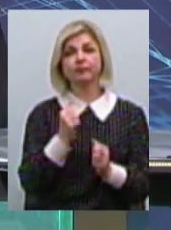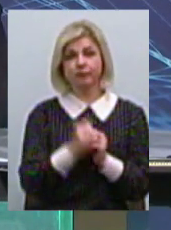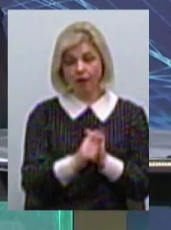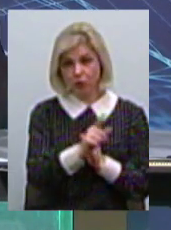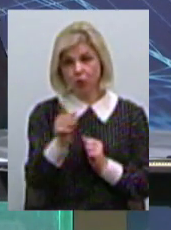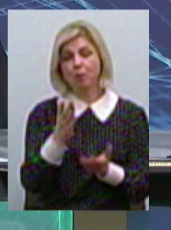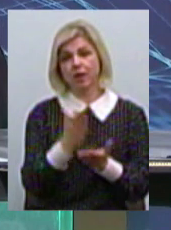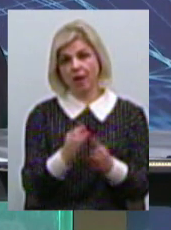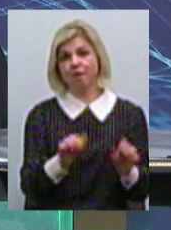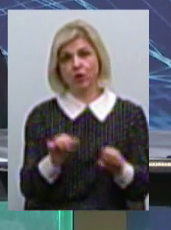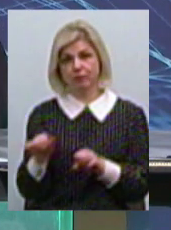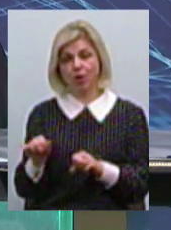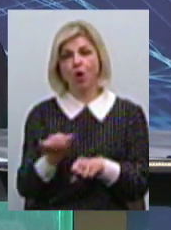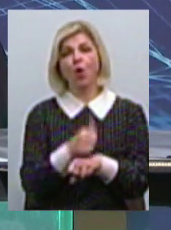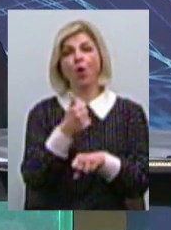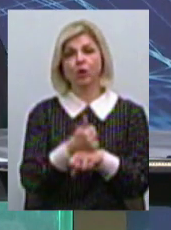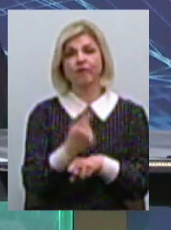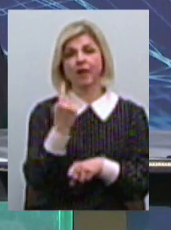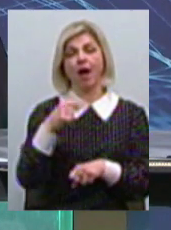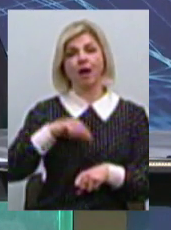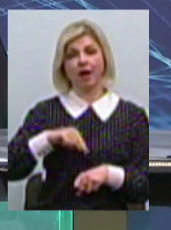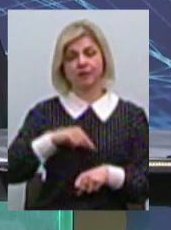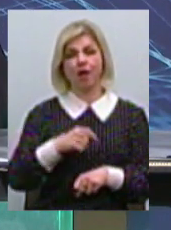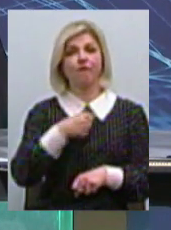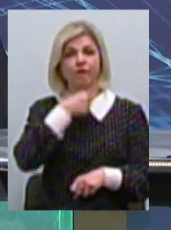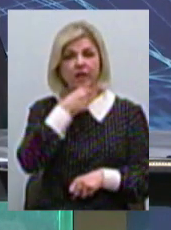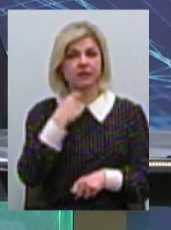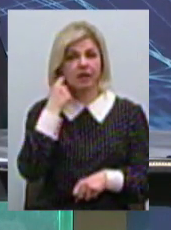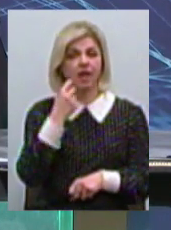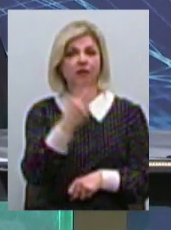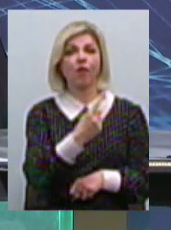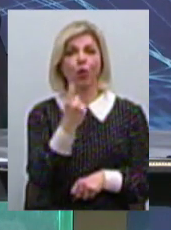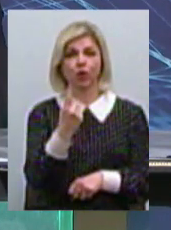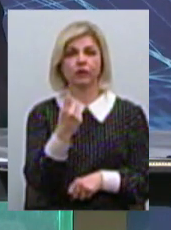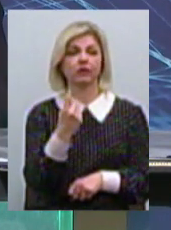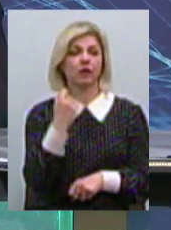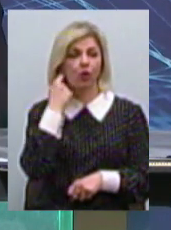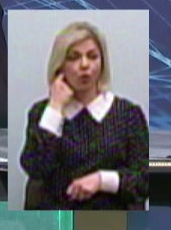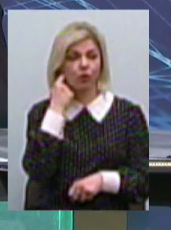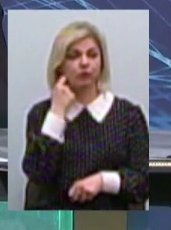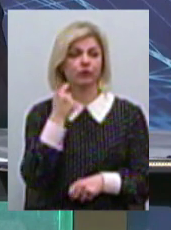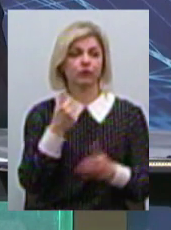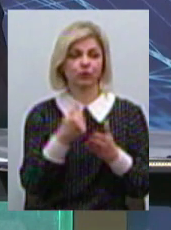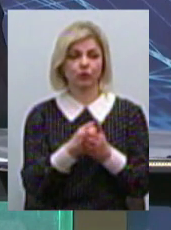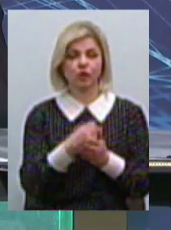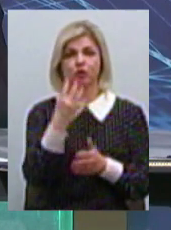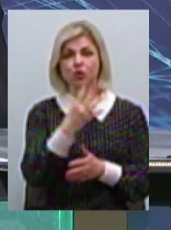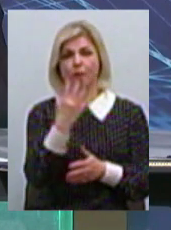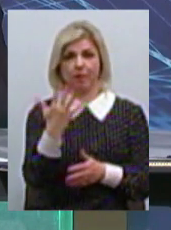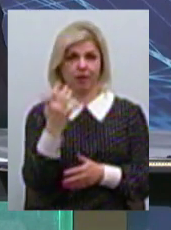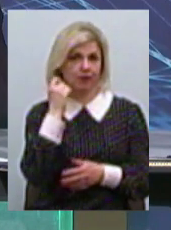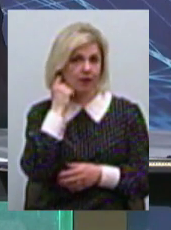змога. Головна характеристика – це вік з 21 року до